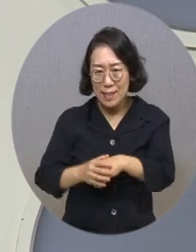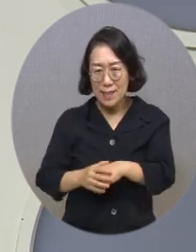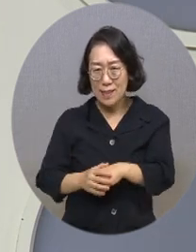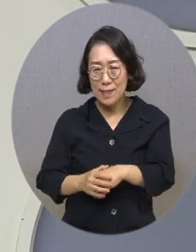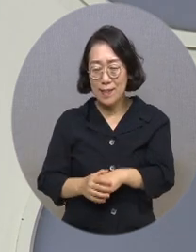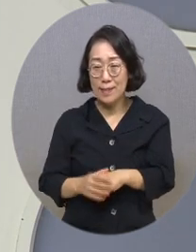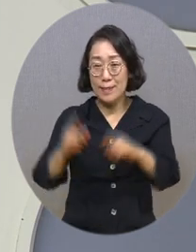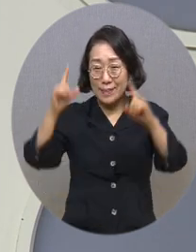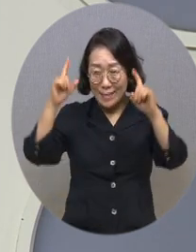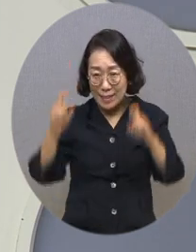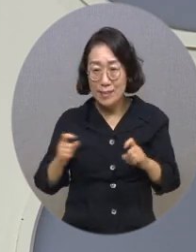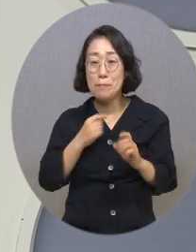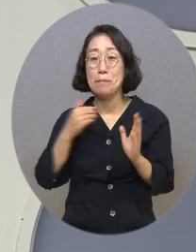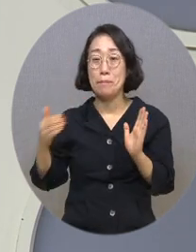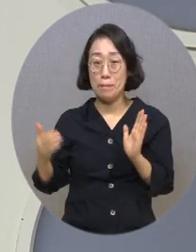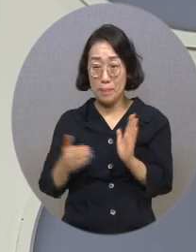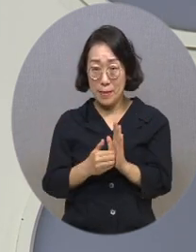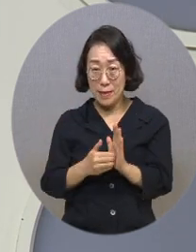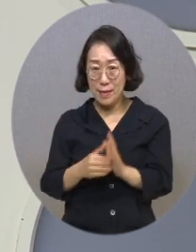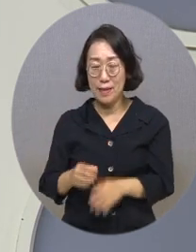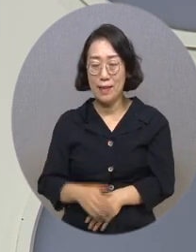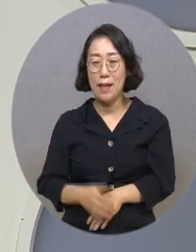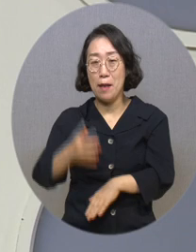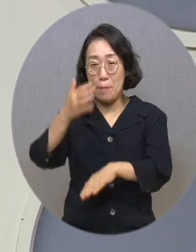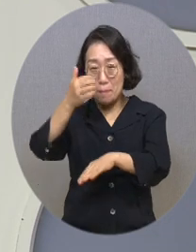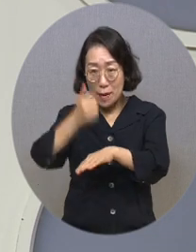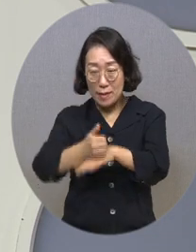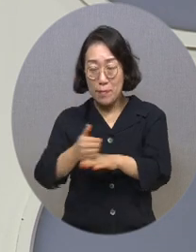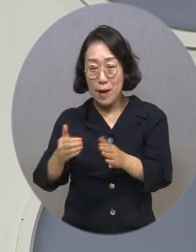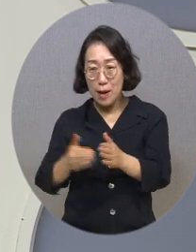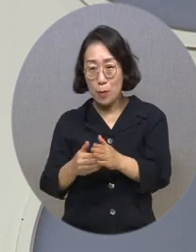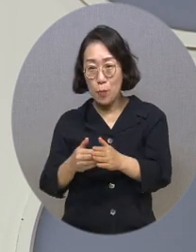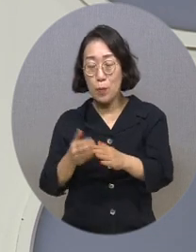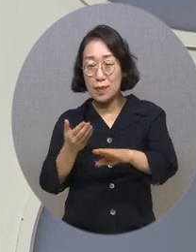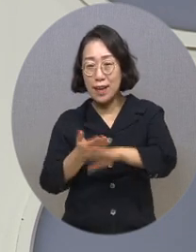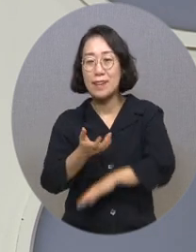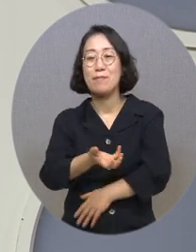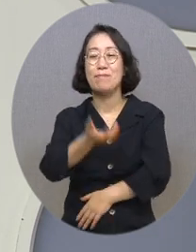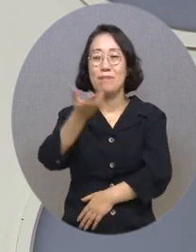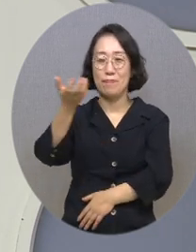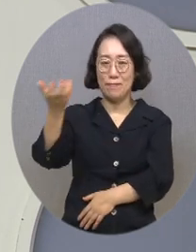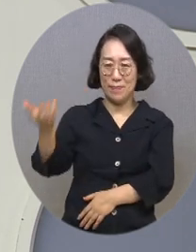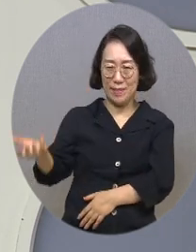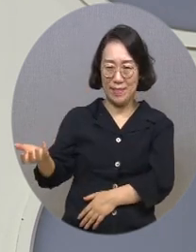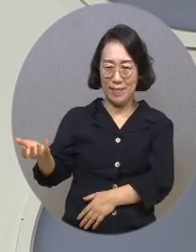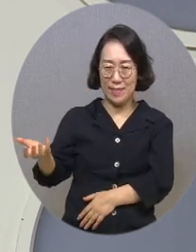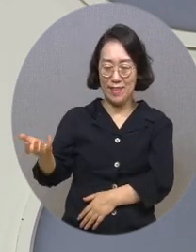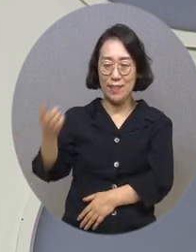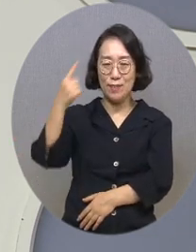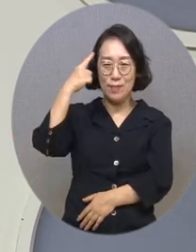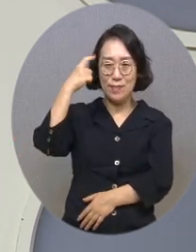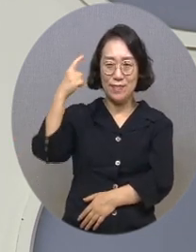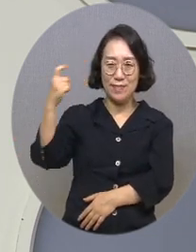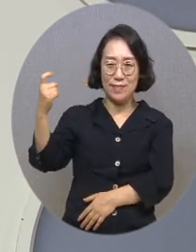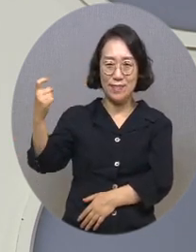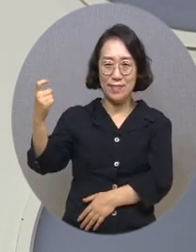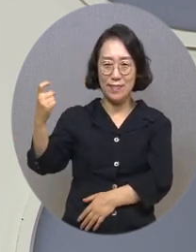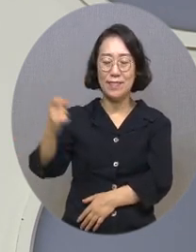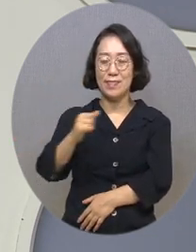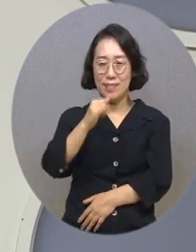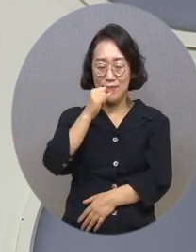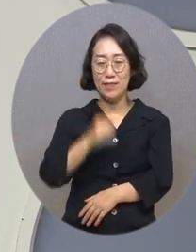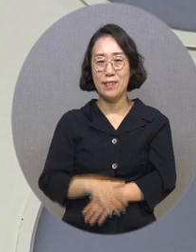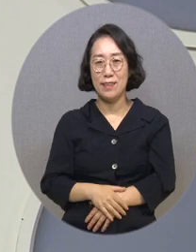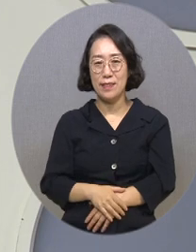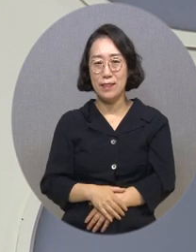가서 사진을 찍고 제가 이제 마지막 찍고 다른 데로 옮기신 그런 추억이 있는 사진이 있고 또